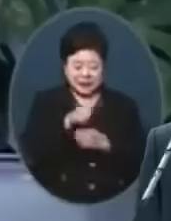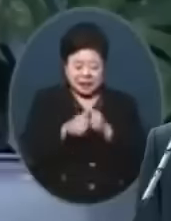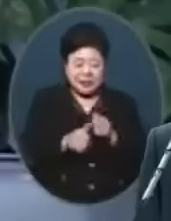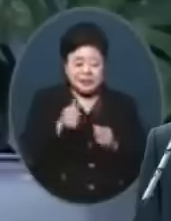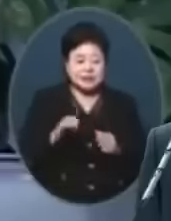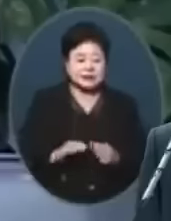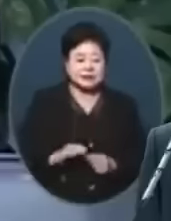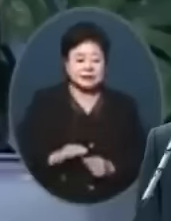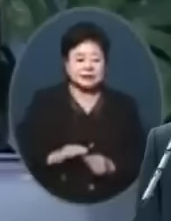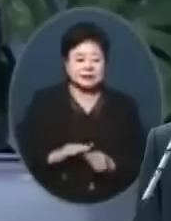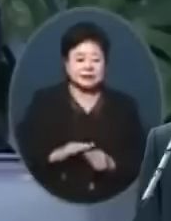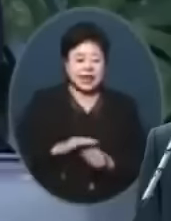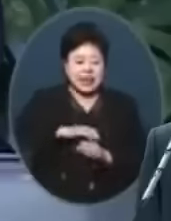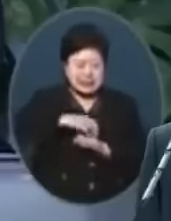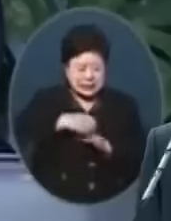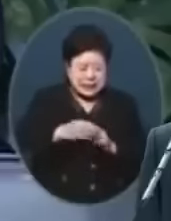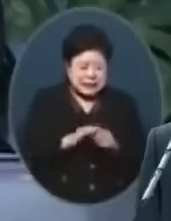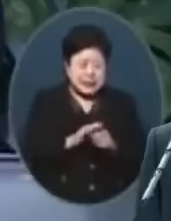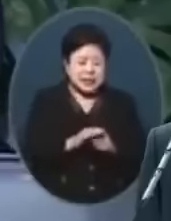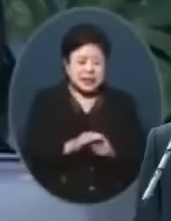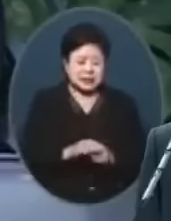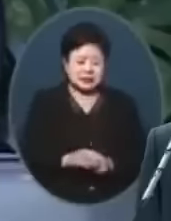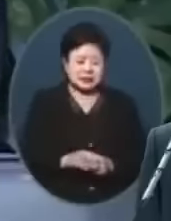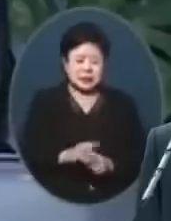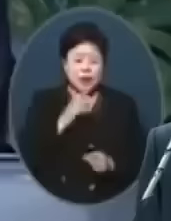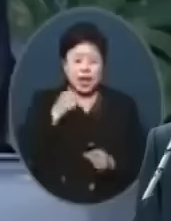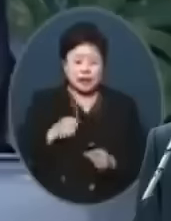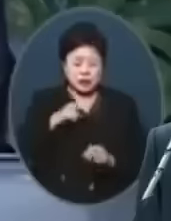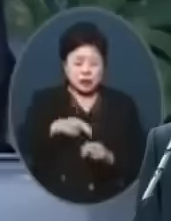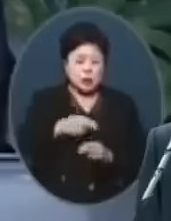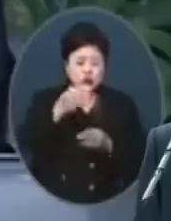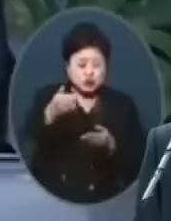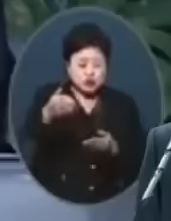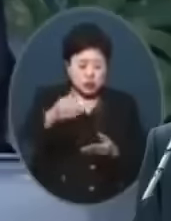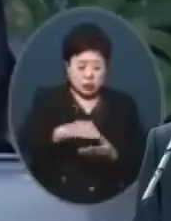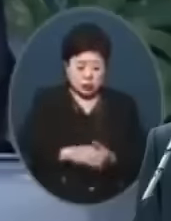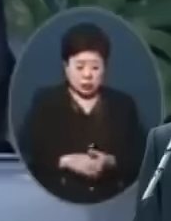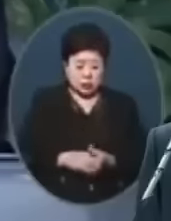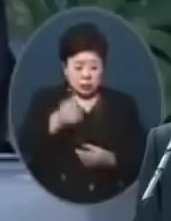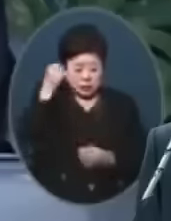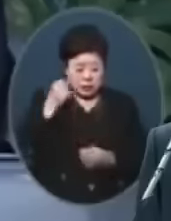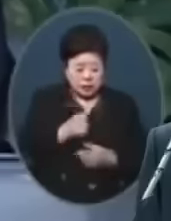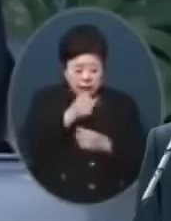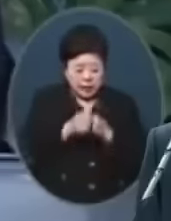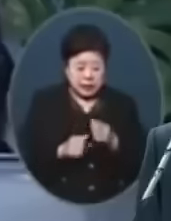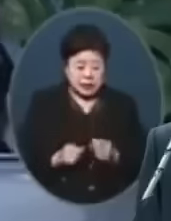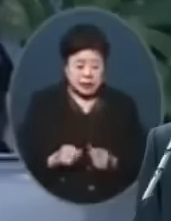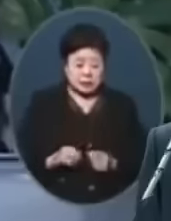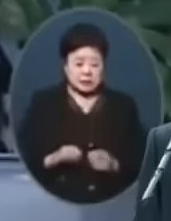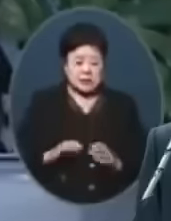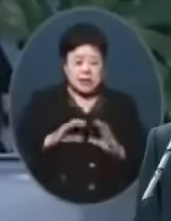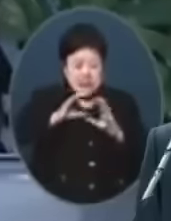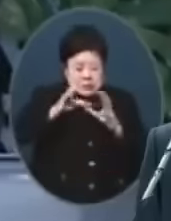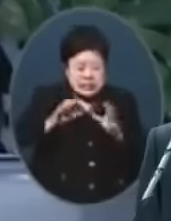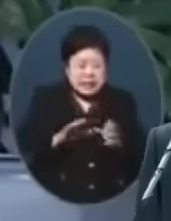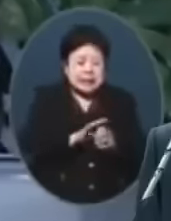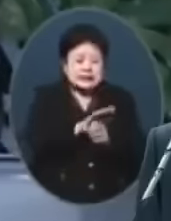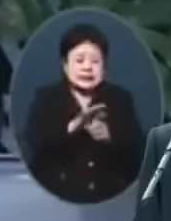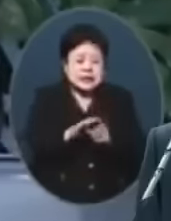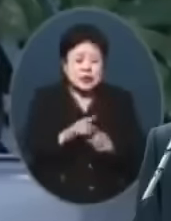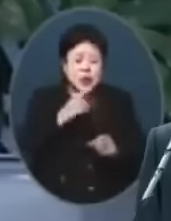하나님이 세상을 이처럼 사랑하사 독생자를 주셨다는 걸 잊지 마십시오. 하나님이 세상을 이처럼